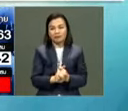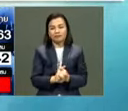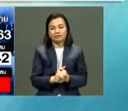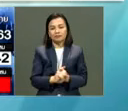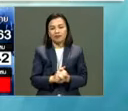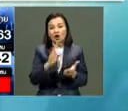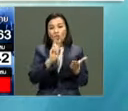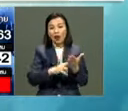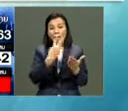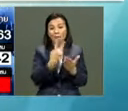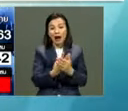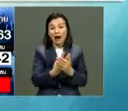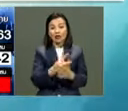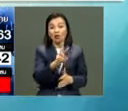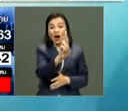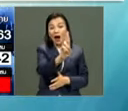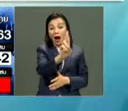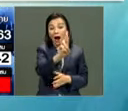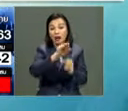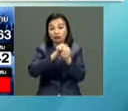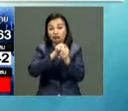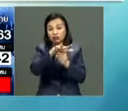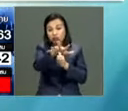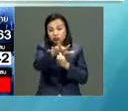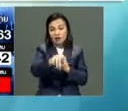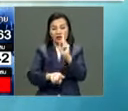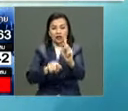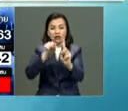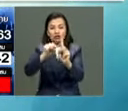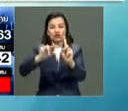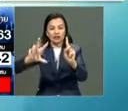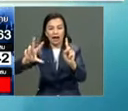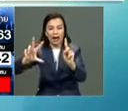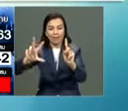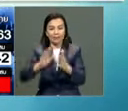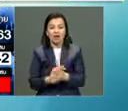รายแล้วนะครับทำให้ค่าระบาดตัว Rที่เราพูดกันบ่อยๆนะครับ1.3